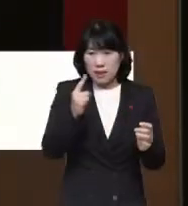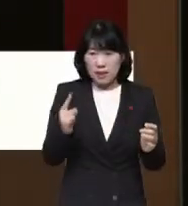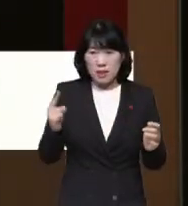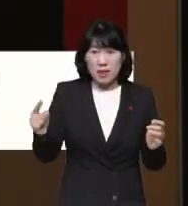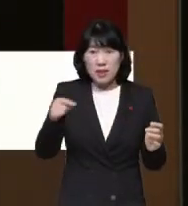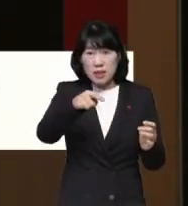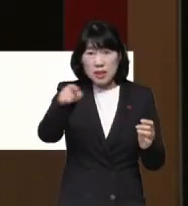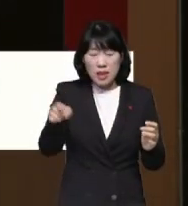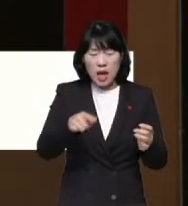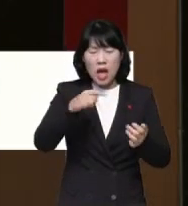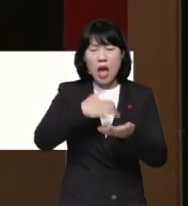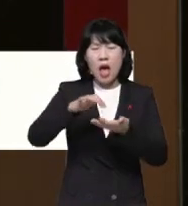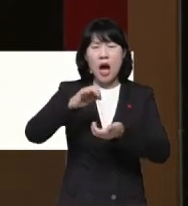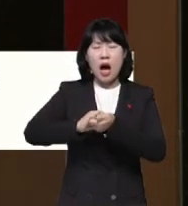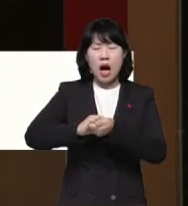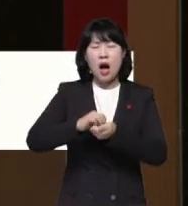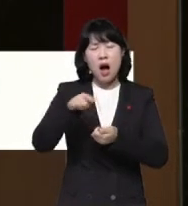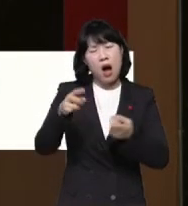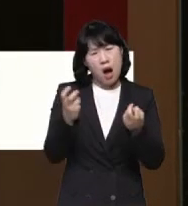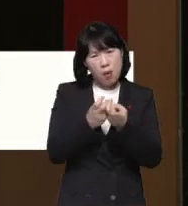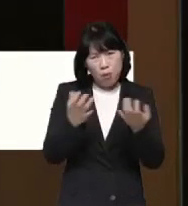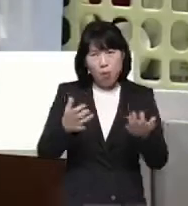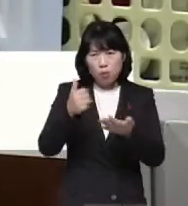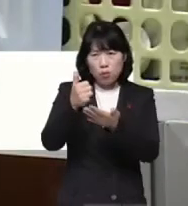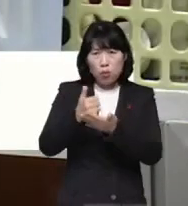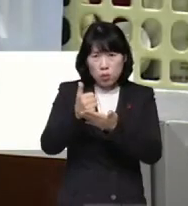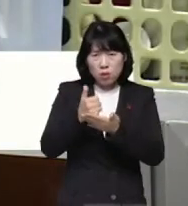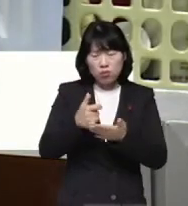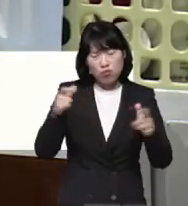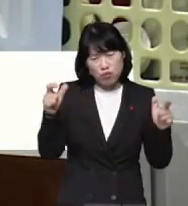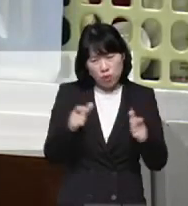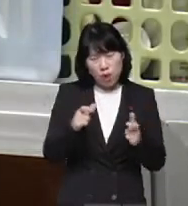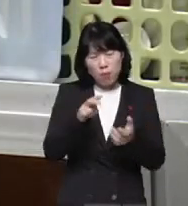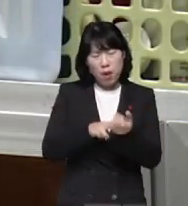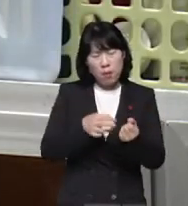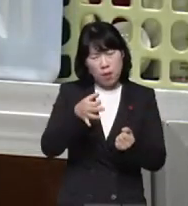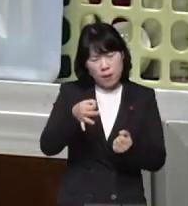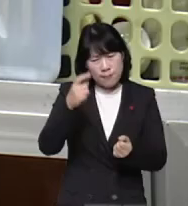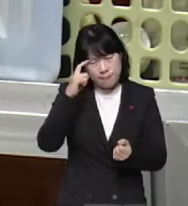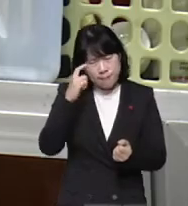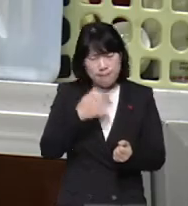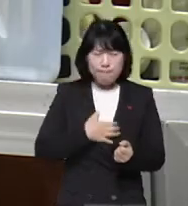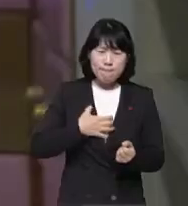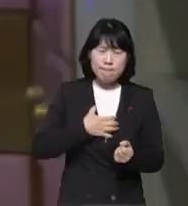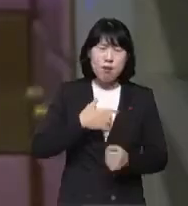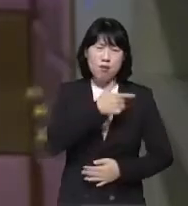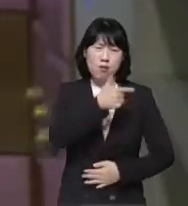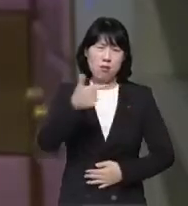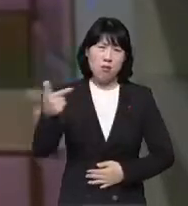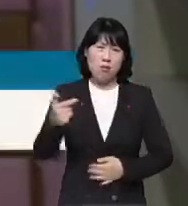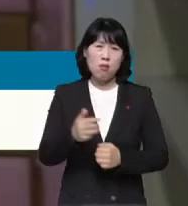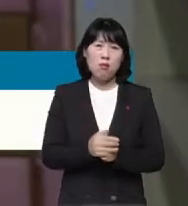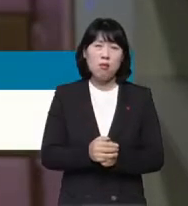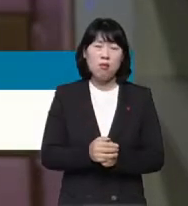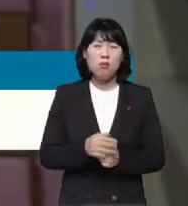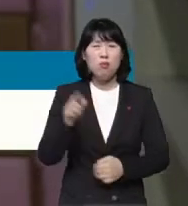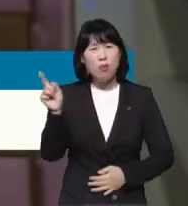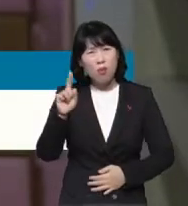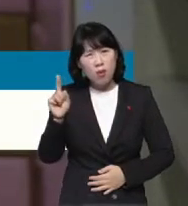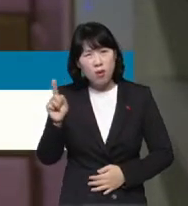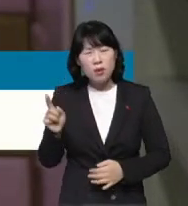제한되는데 어쩔 수 없다는 걸 알면서도 매출을 생각하면 한숨뿐입니다. 다시 그 뭐랄까